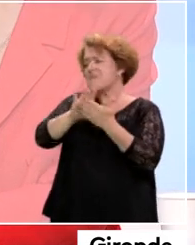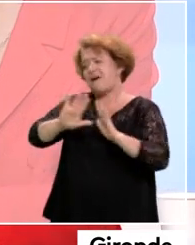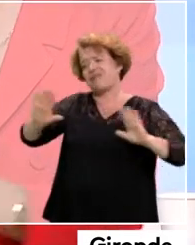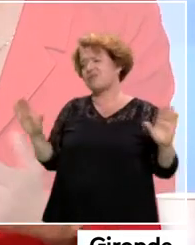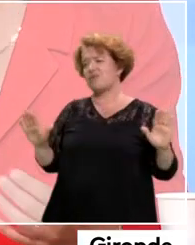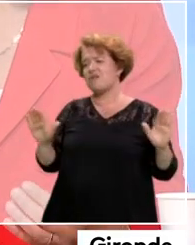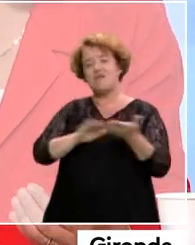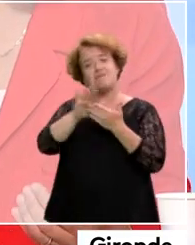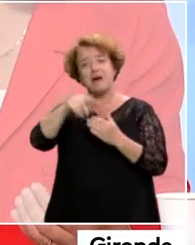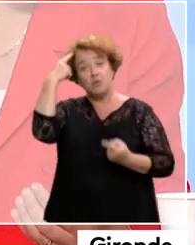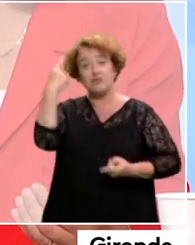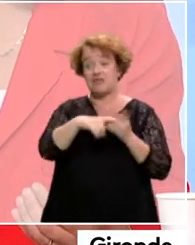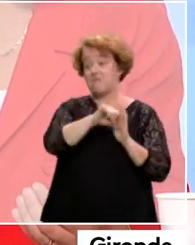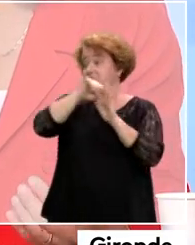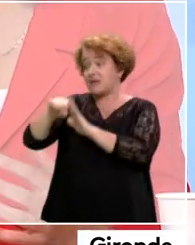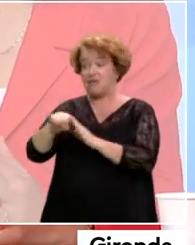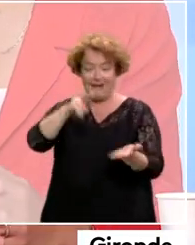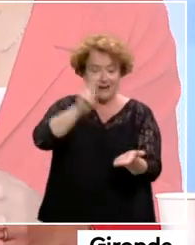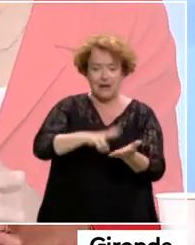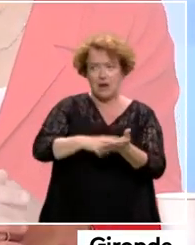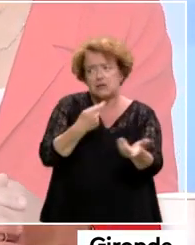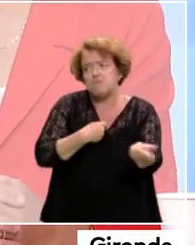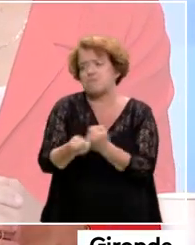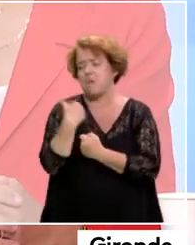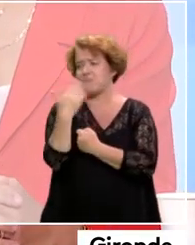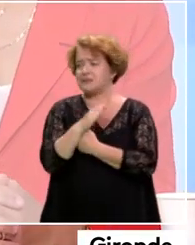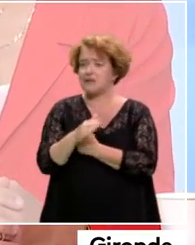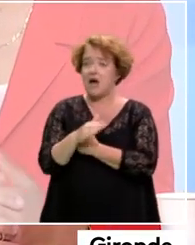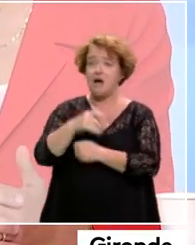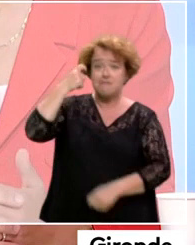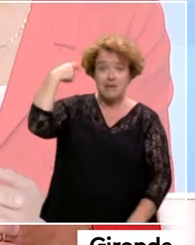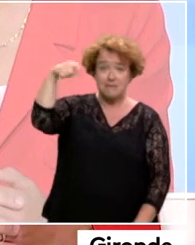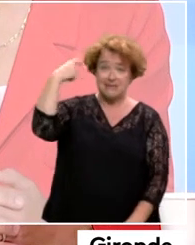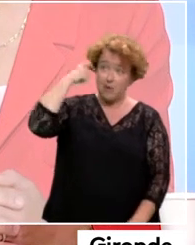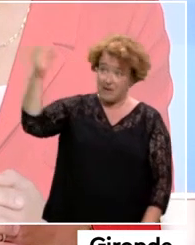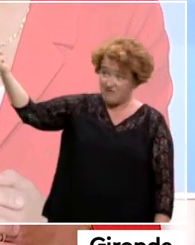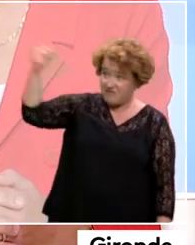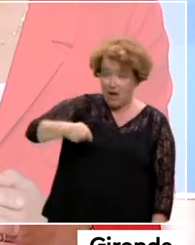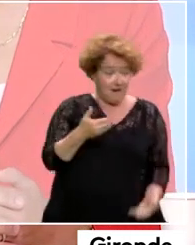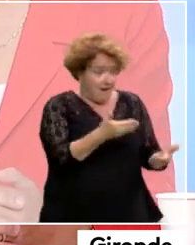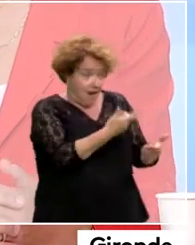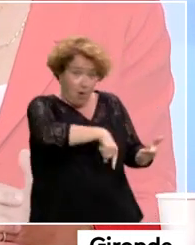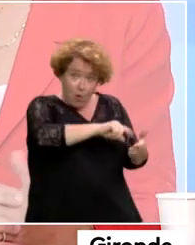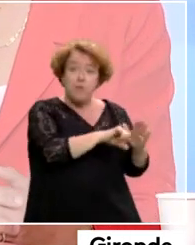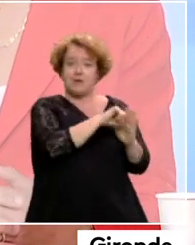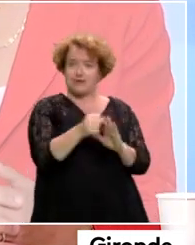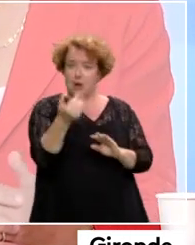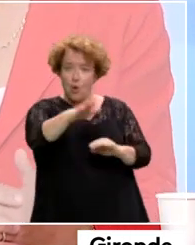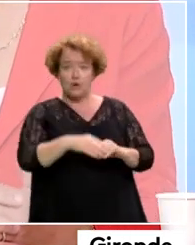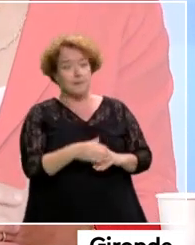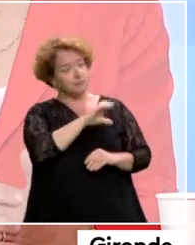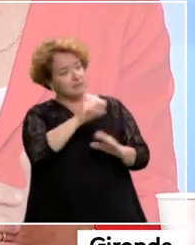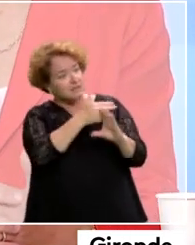désolé pas primordial vous êtes déconnecté des réalités mais il faut qu'il se déplace pour aller alors qu'ils ont des priorités qui sont autre Emmanuel